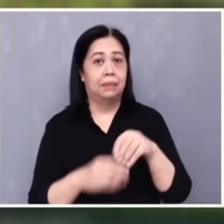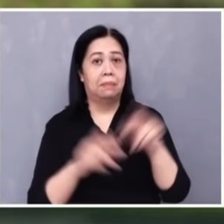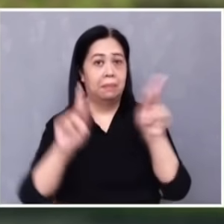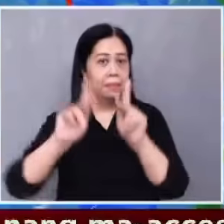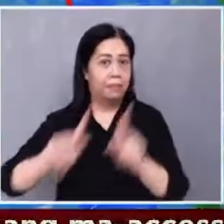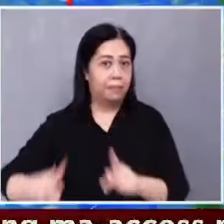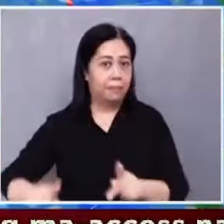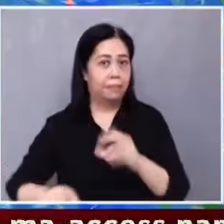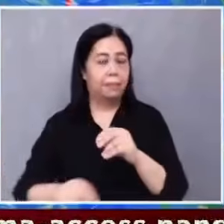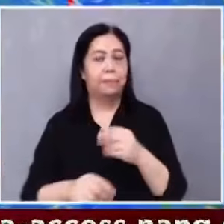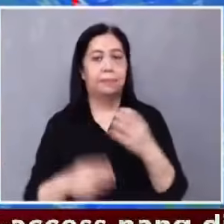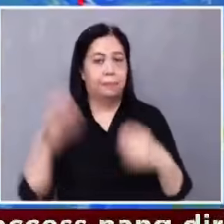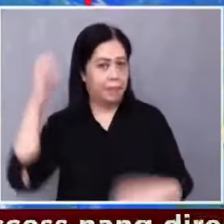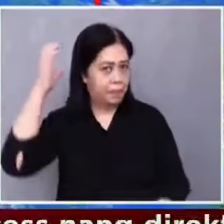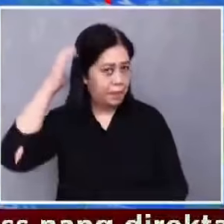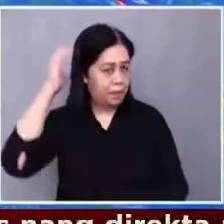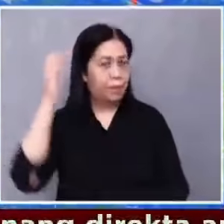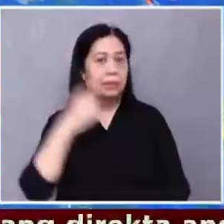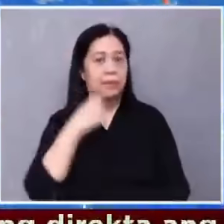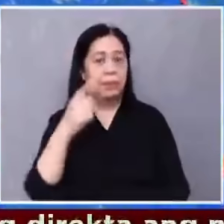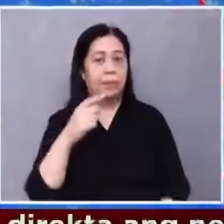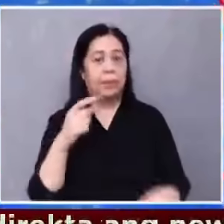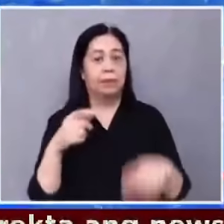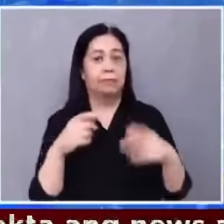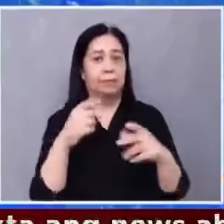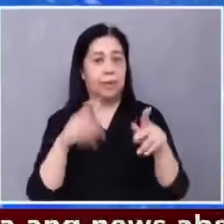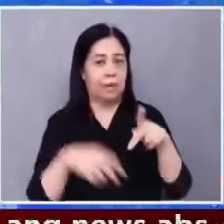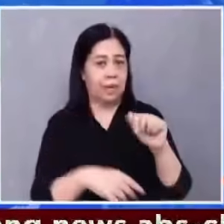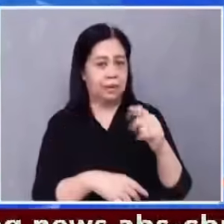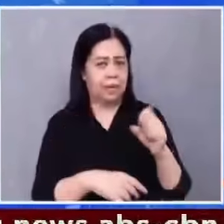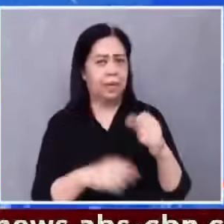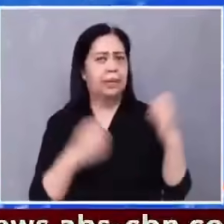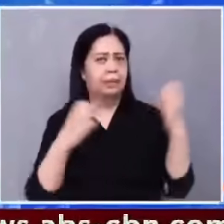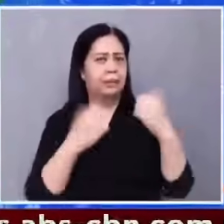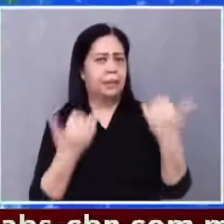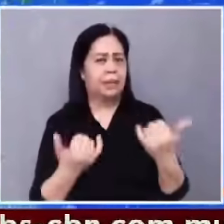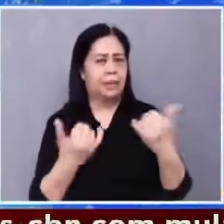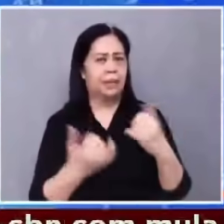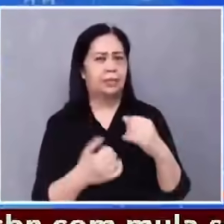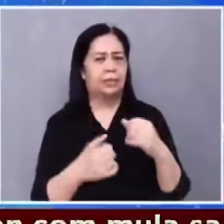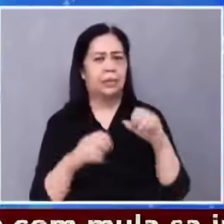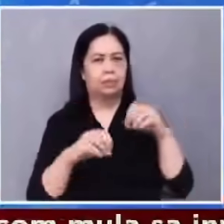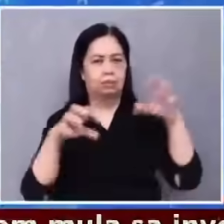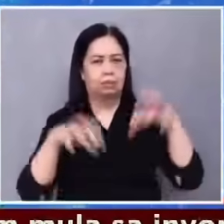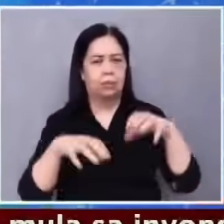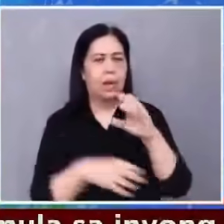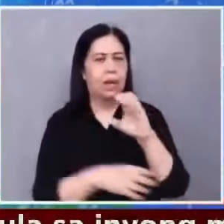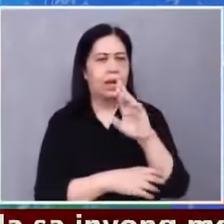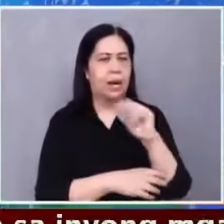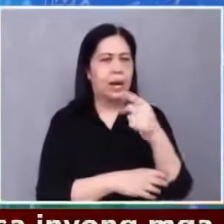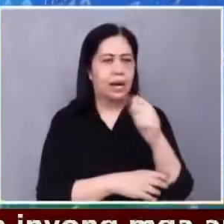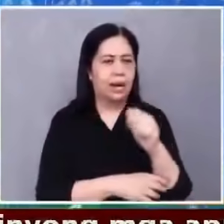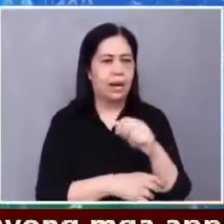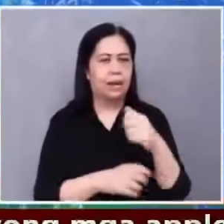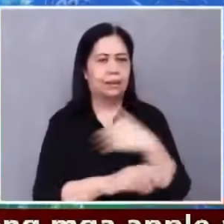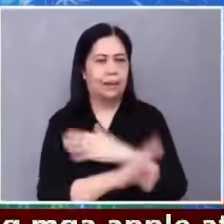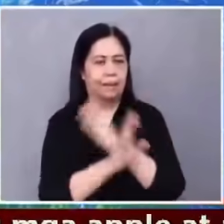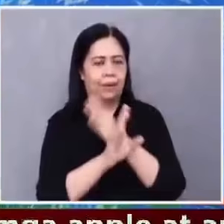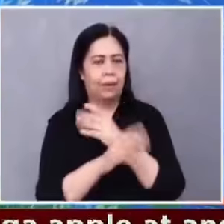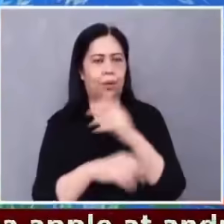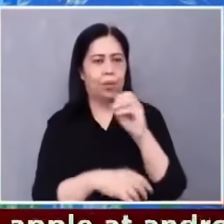Mindanao. Ayon sa PAGASA, ngayong gabi, asahan ang pag-ulan sa Caraga Region, Davao Oriental, Davao de Oro at